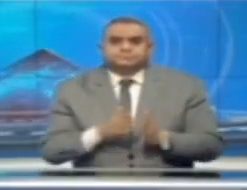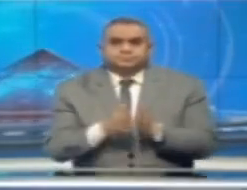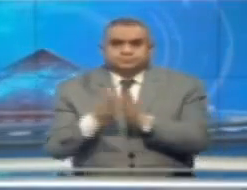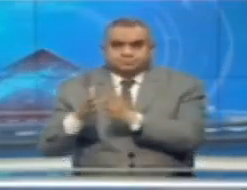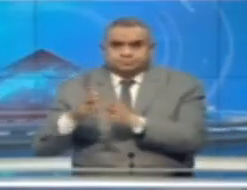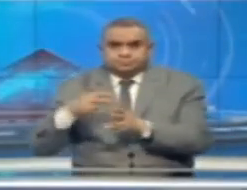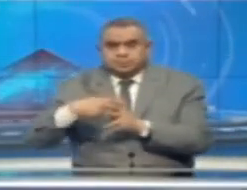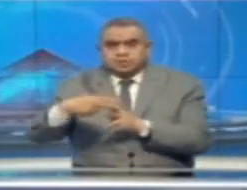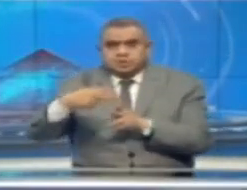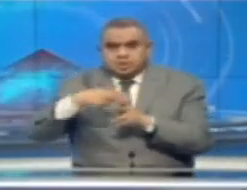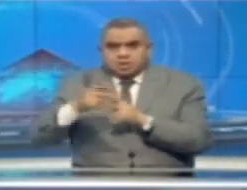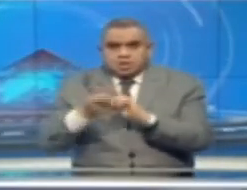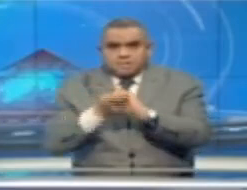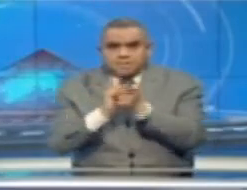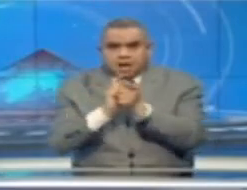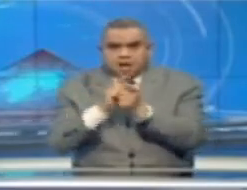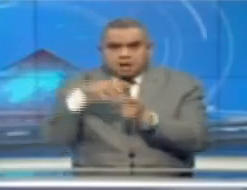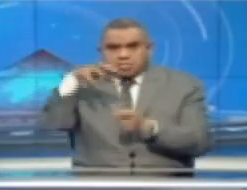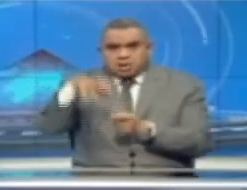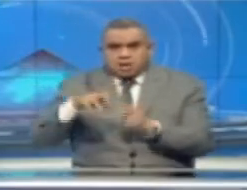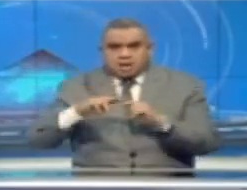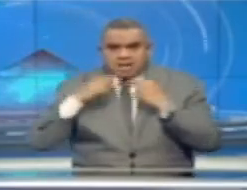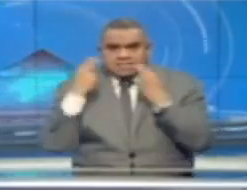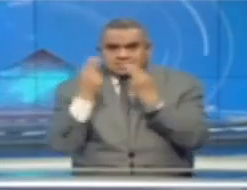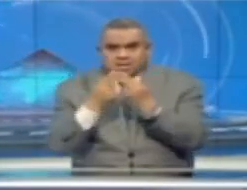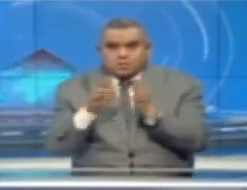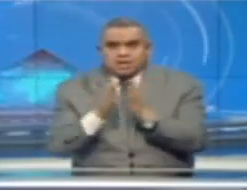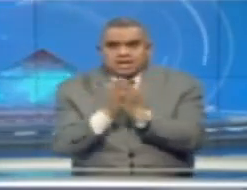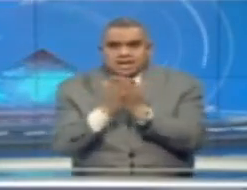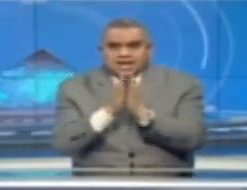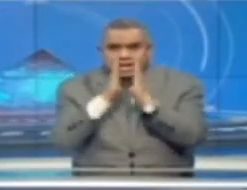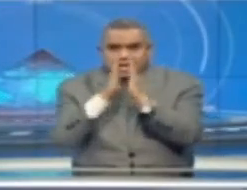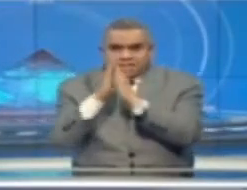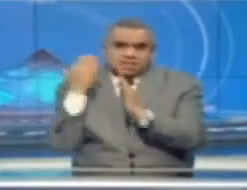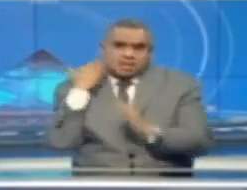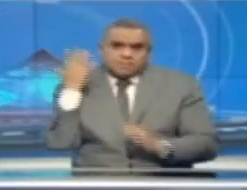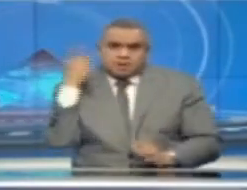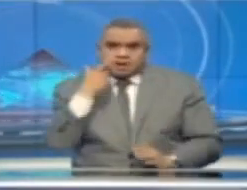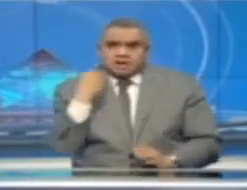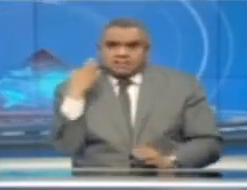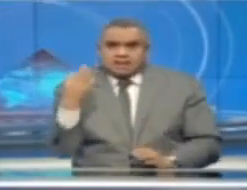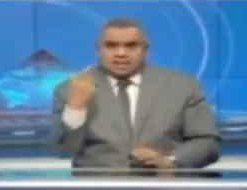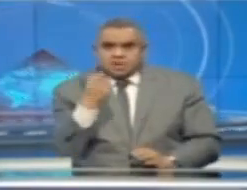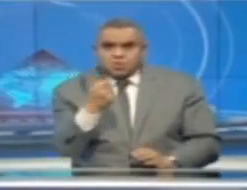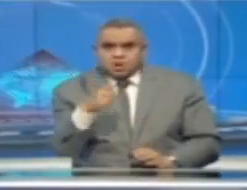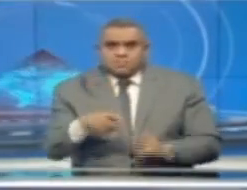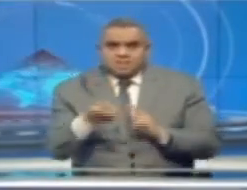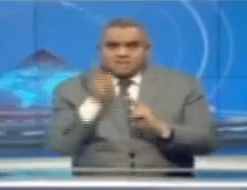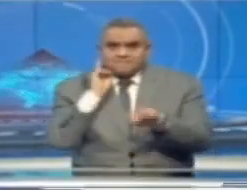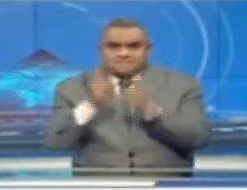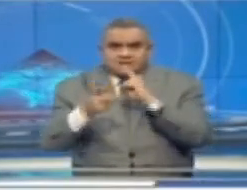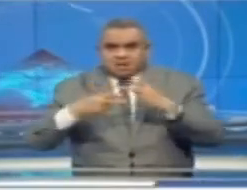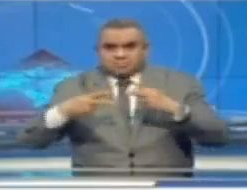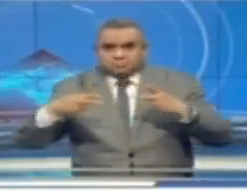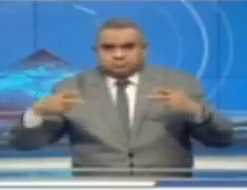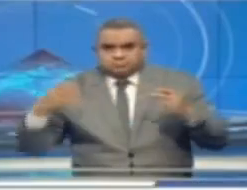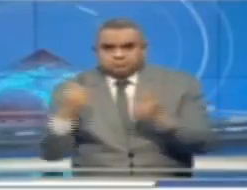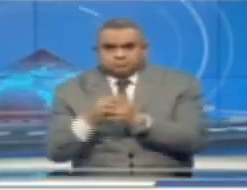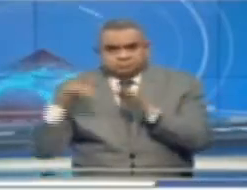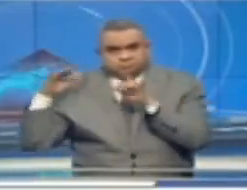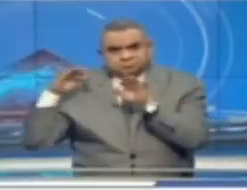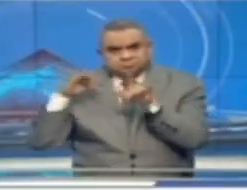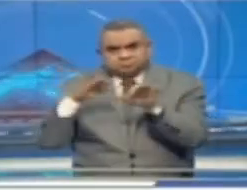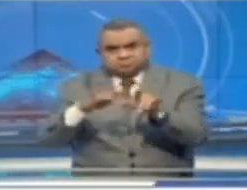يواصل معرض القاهرة الدولي للكتاب في دورته 53 إقامة الفعاليات المختلفة وسط